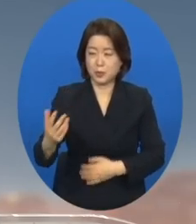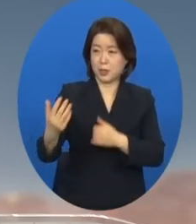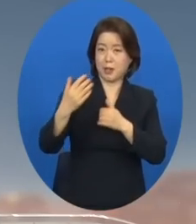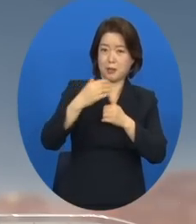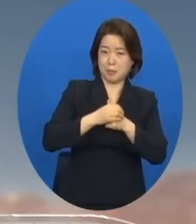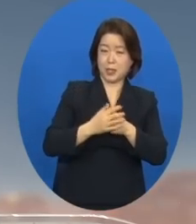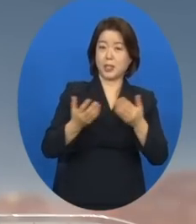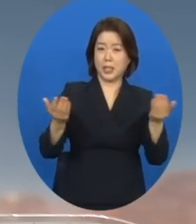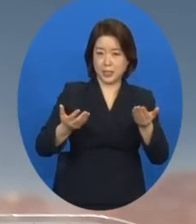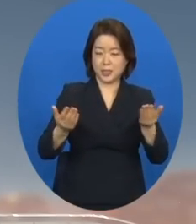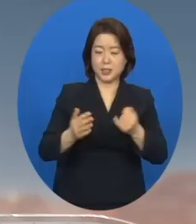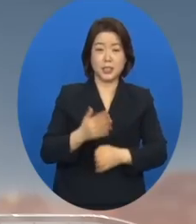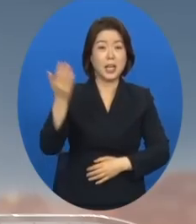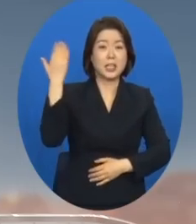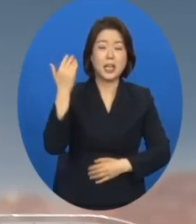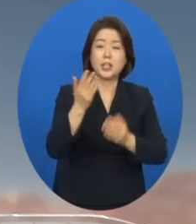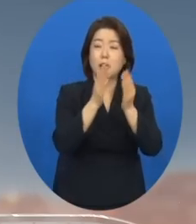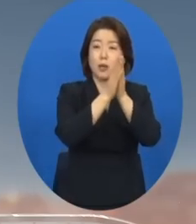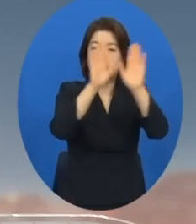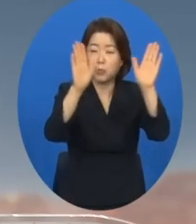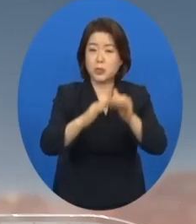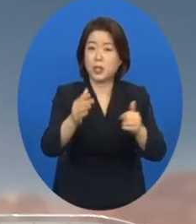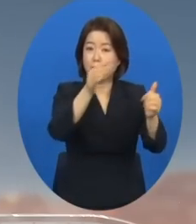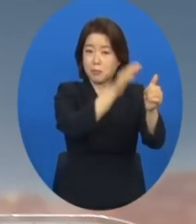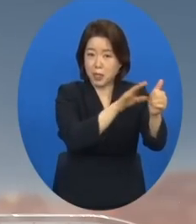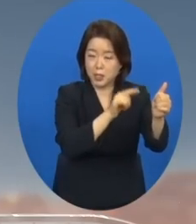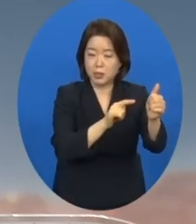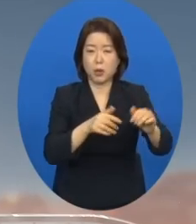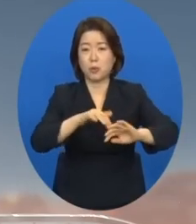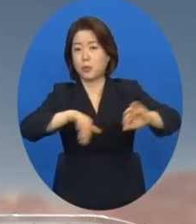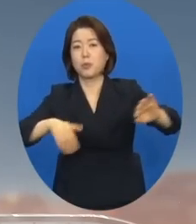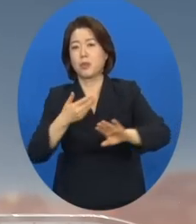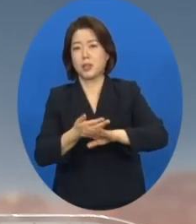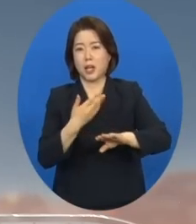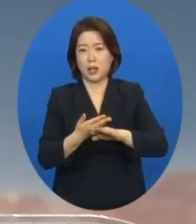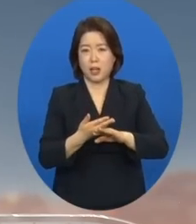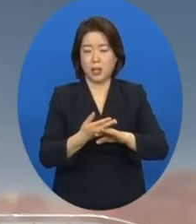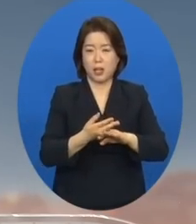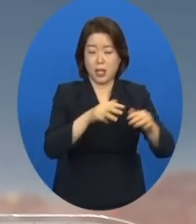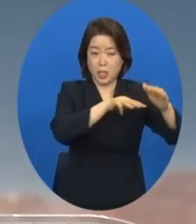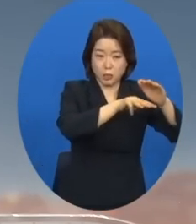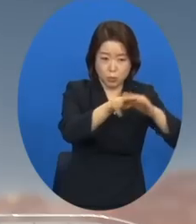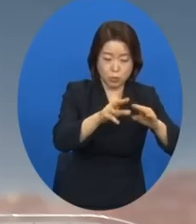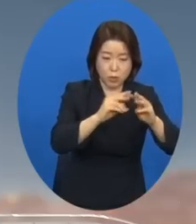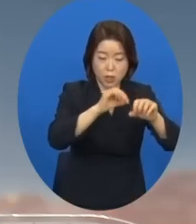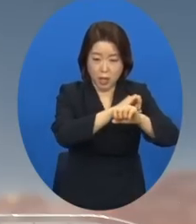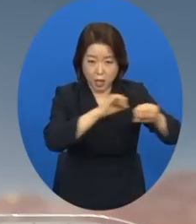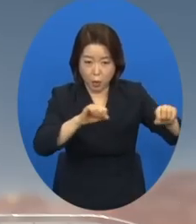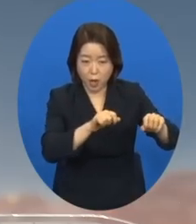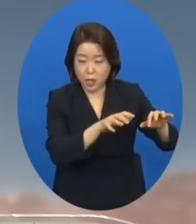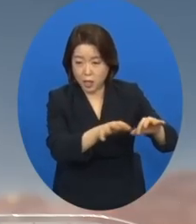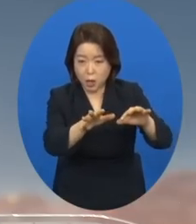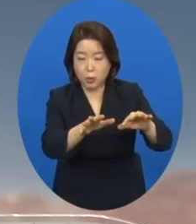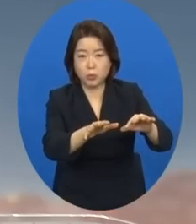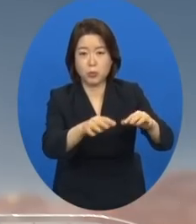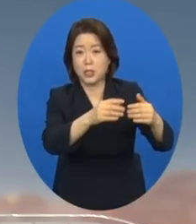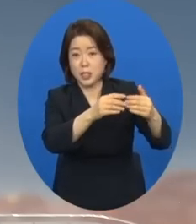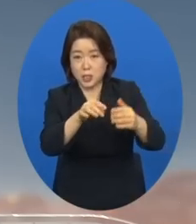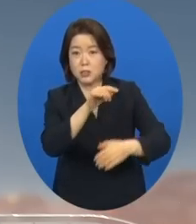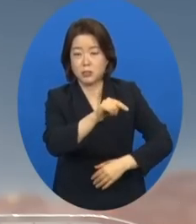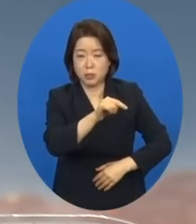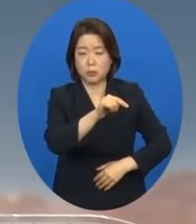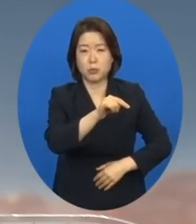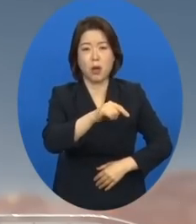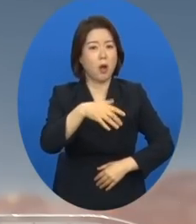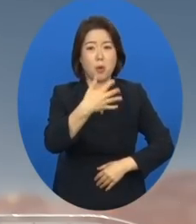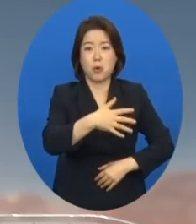사명은 그전 모세가 맡았던 것과는 또 달라요 출애굽하고 광야로 인도하는 것도 너무 대단한 일이지만 전쟁을 한 건